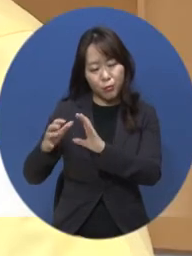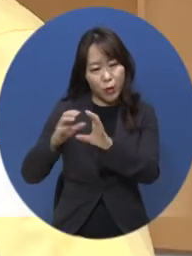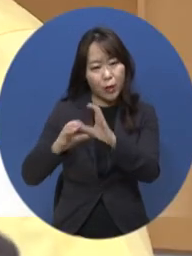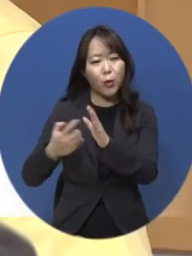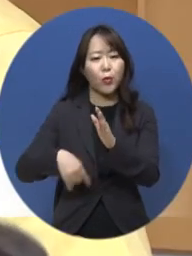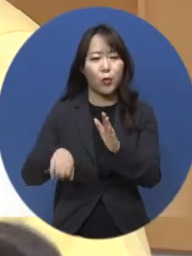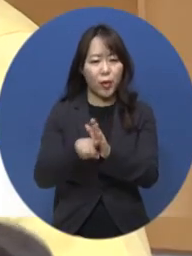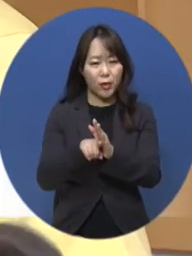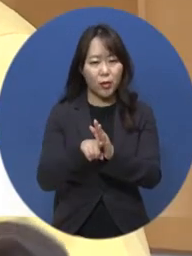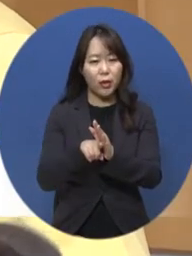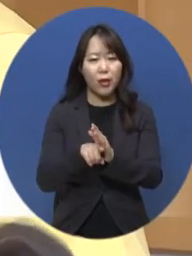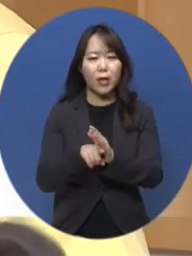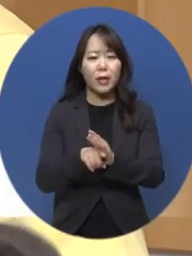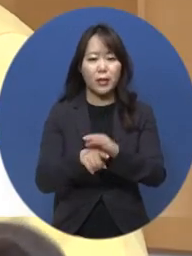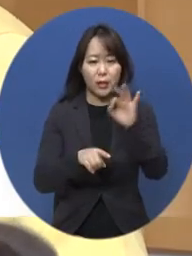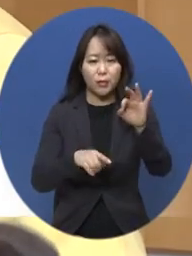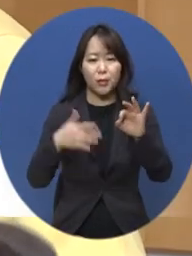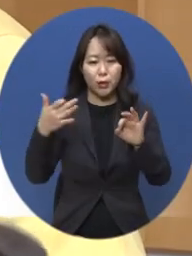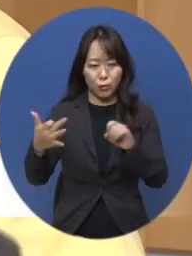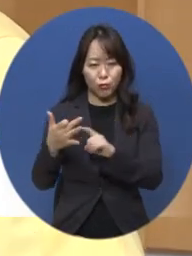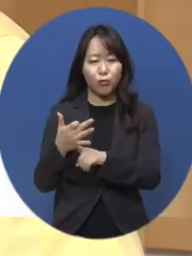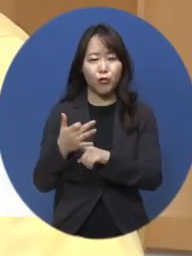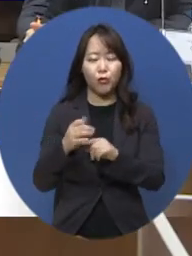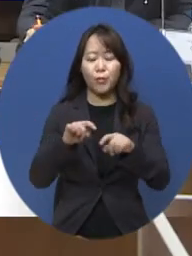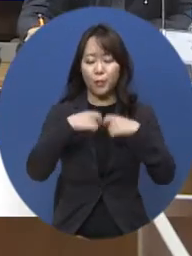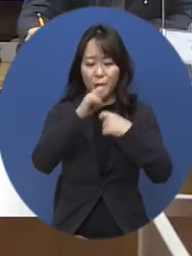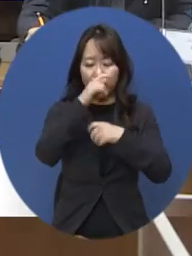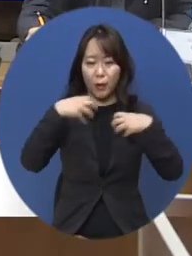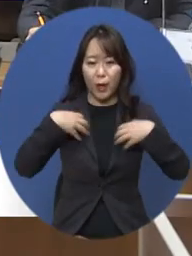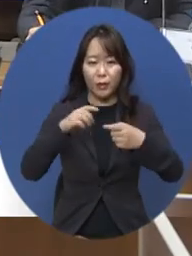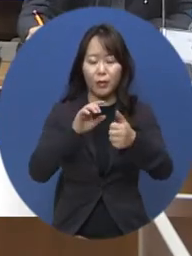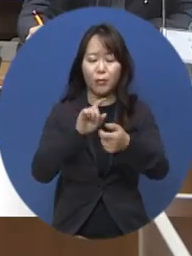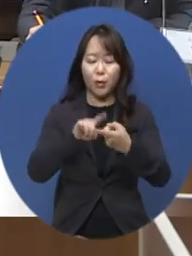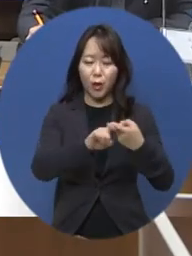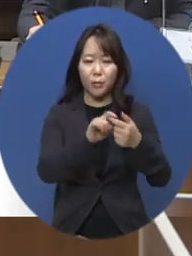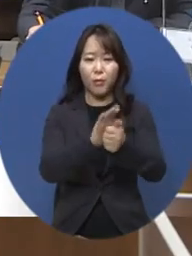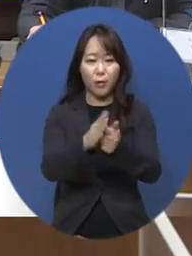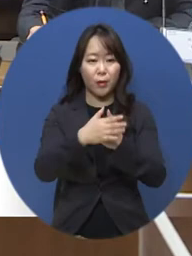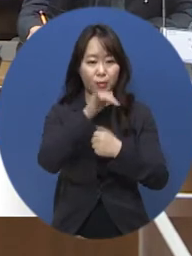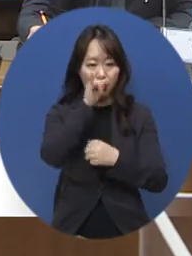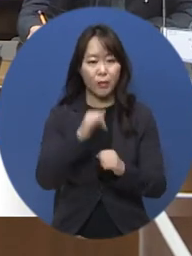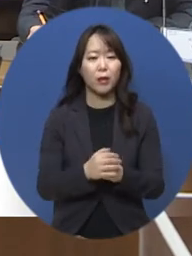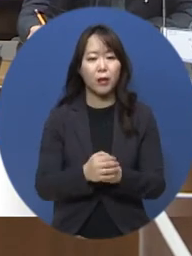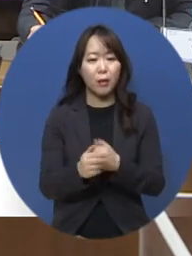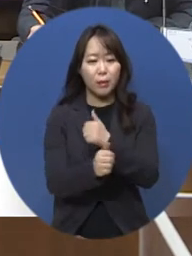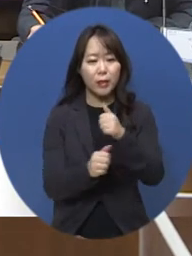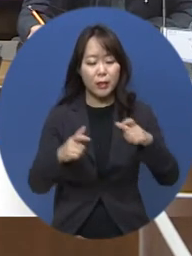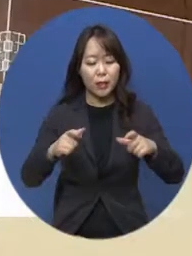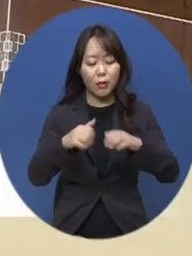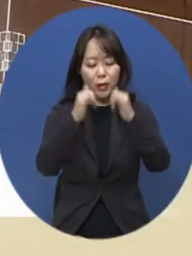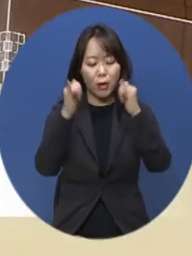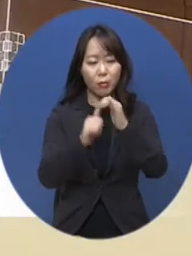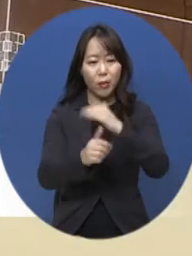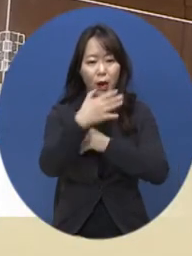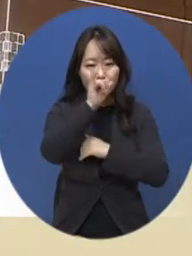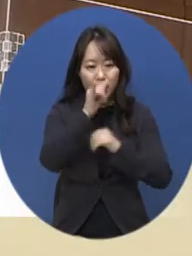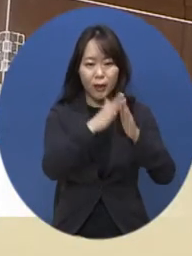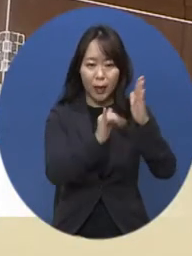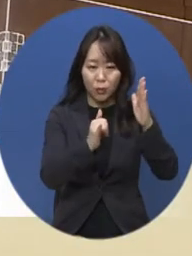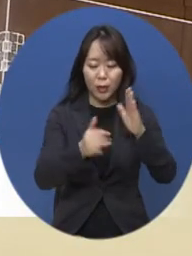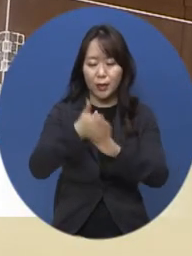10 19 민관 협의회 를 구성했습니다 민간 협의회 위원 으로 지역사회 를 대표할 수 있는 유족과